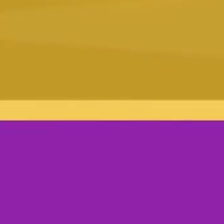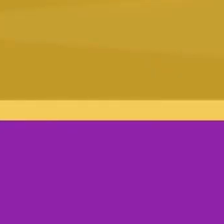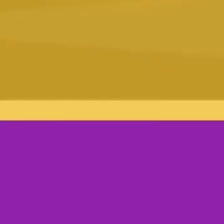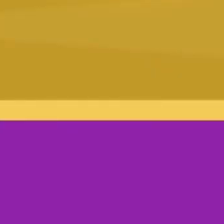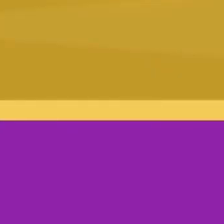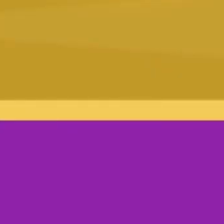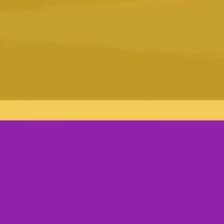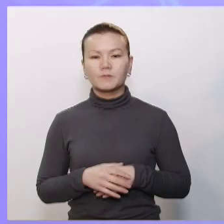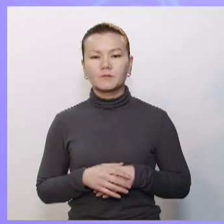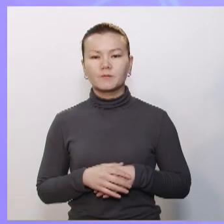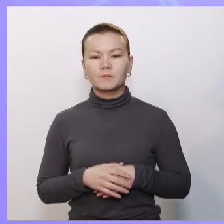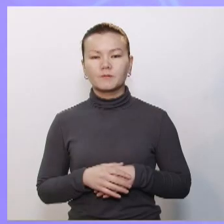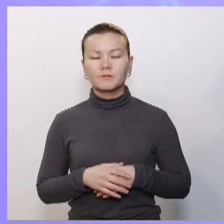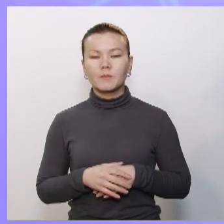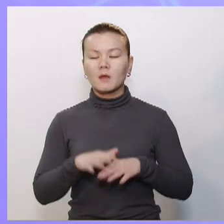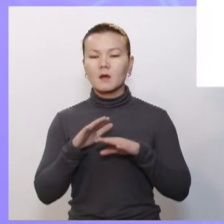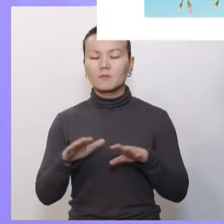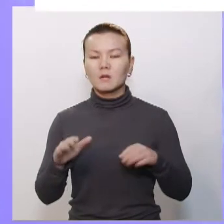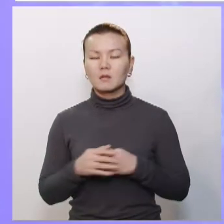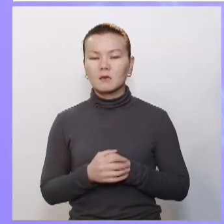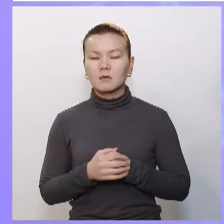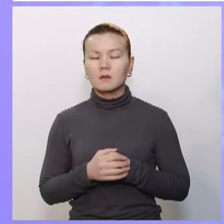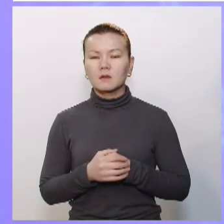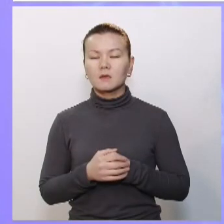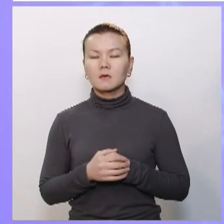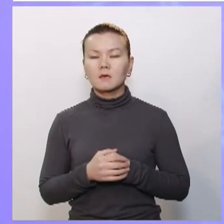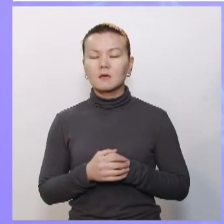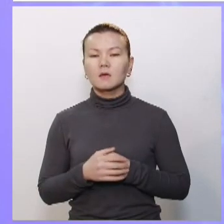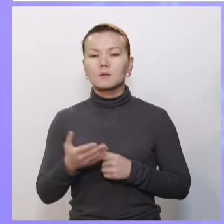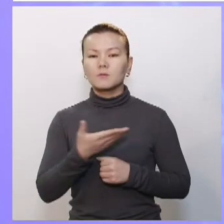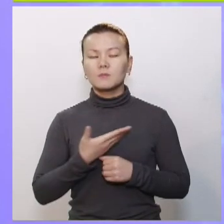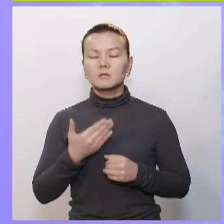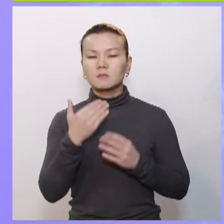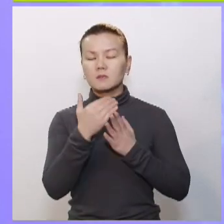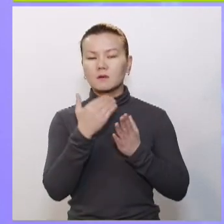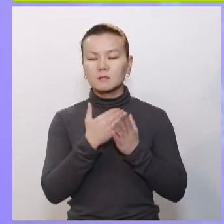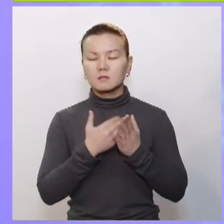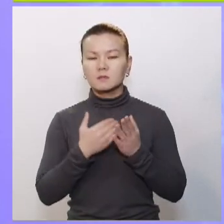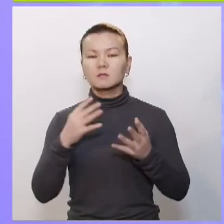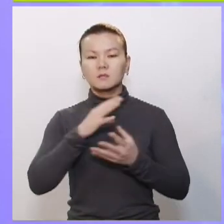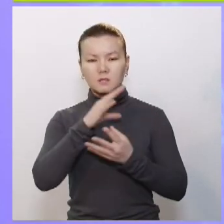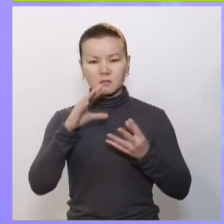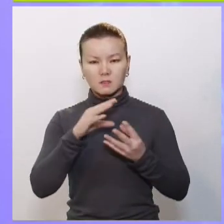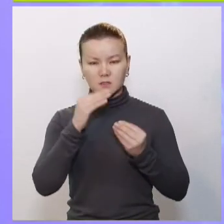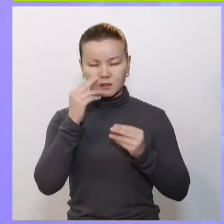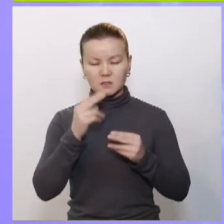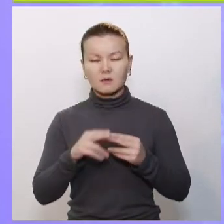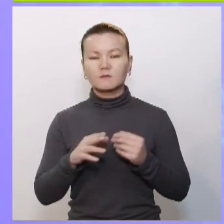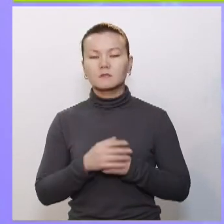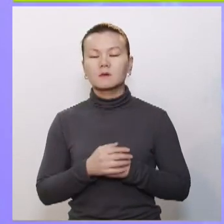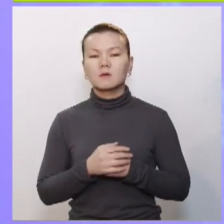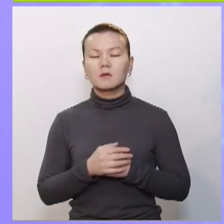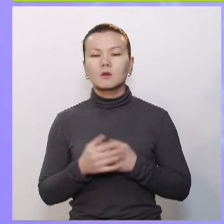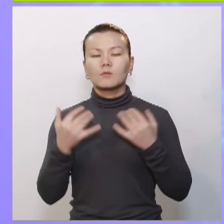Урок. Балдар, анда эмесе, сабагыбызды жыйынтыктайбыз. Бүгүн